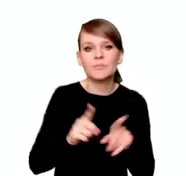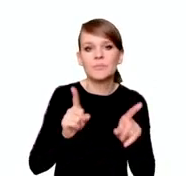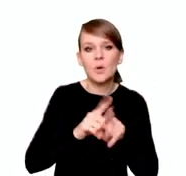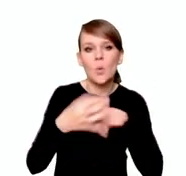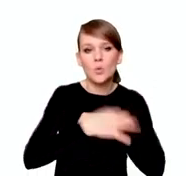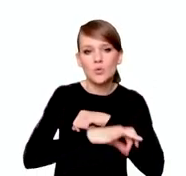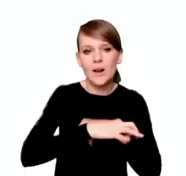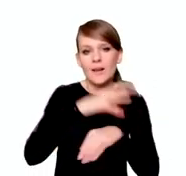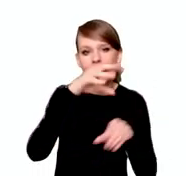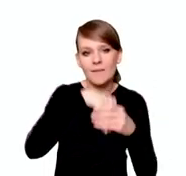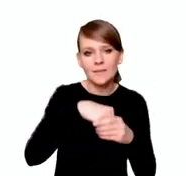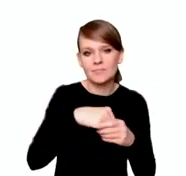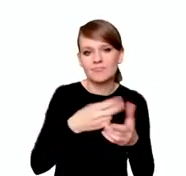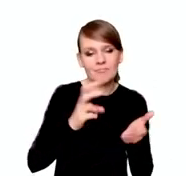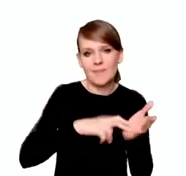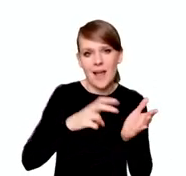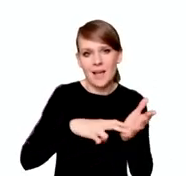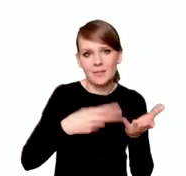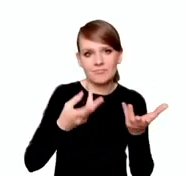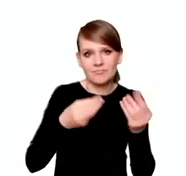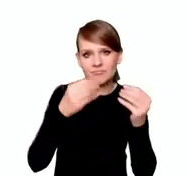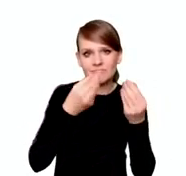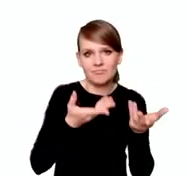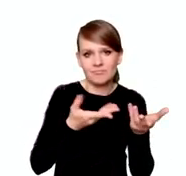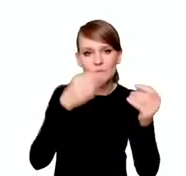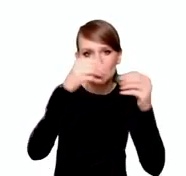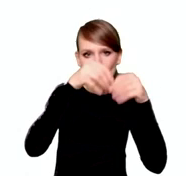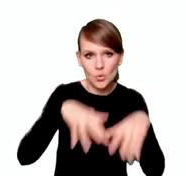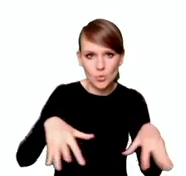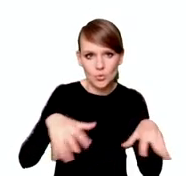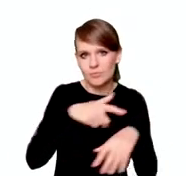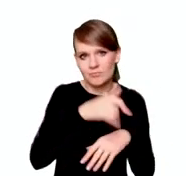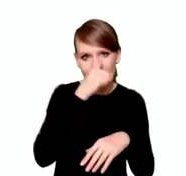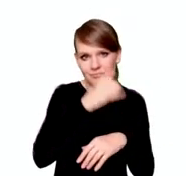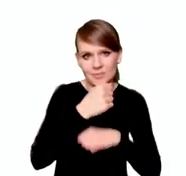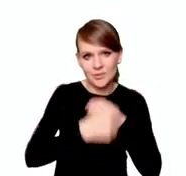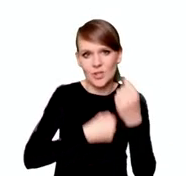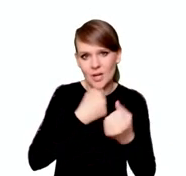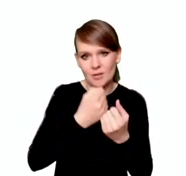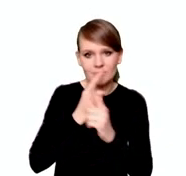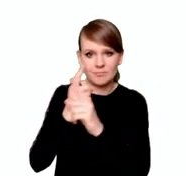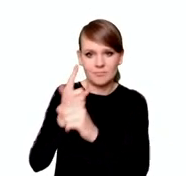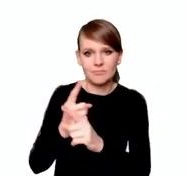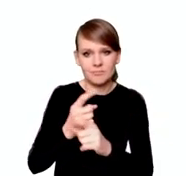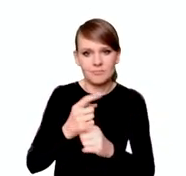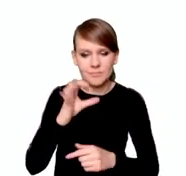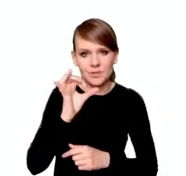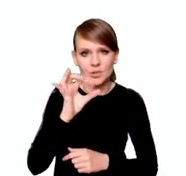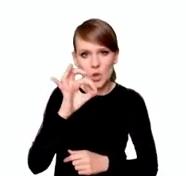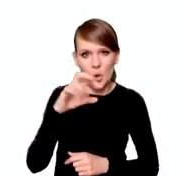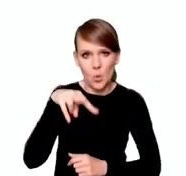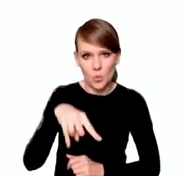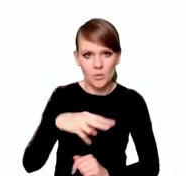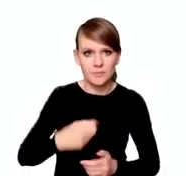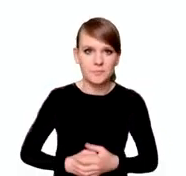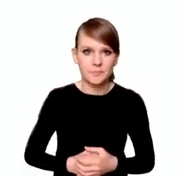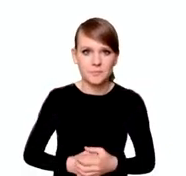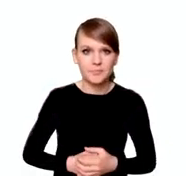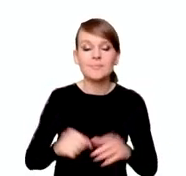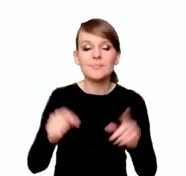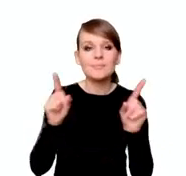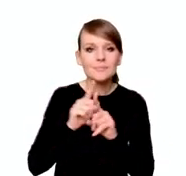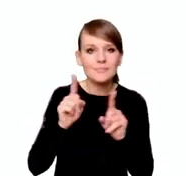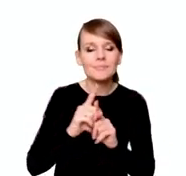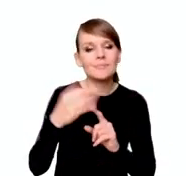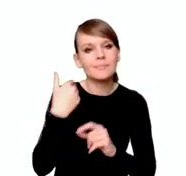uczelni do prowadzenia działań zgodnych z koncepcją SOU. Też pytaliśmy o